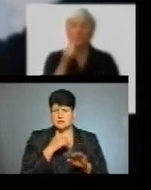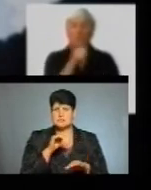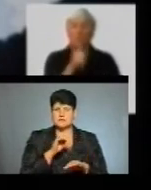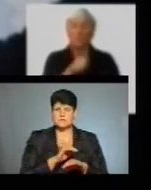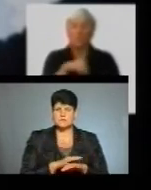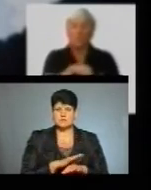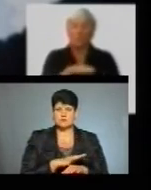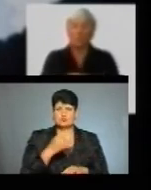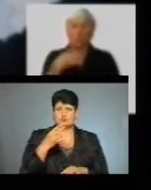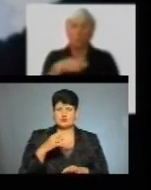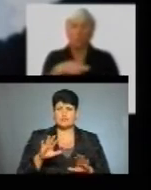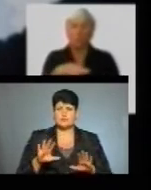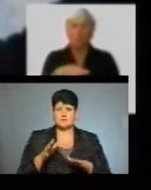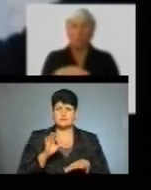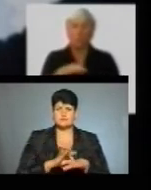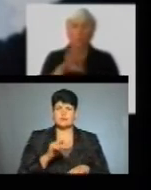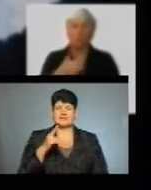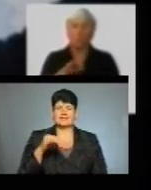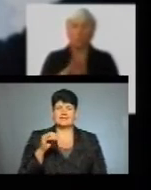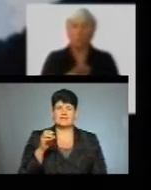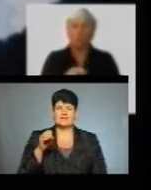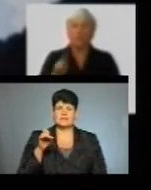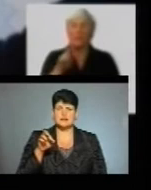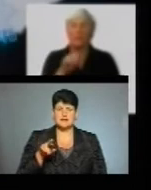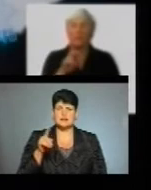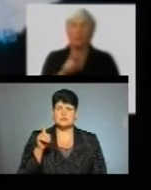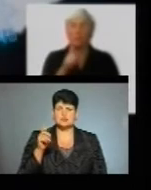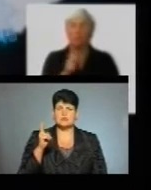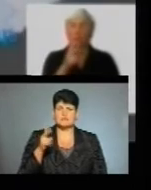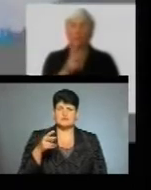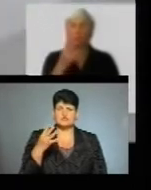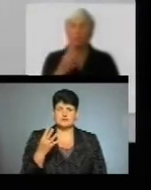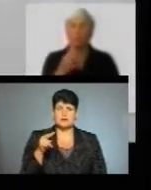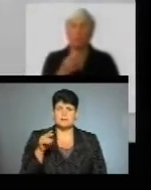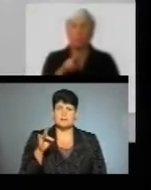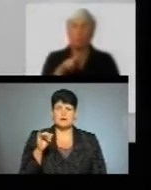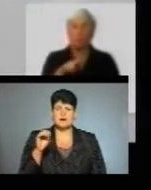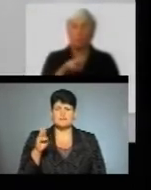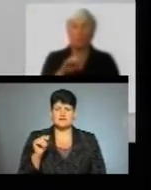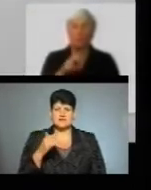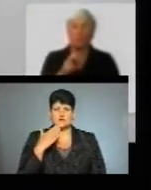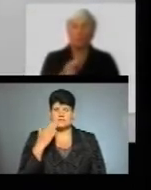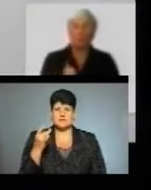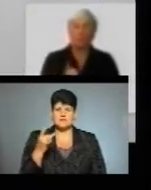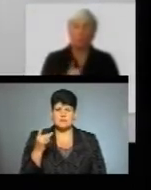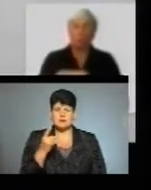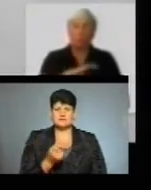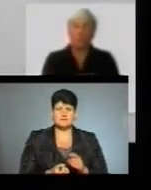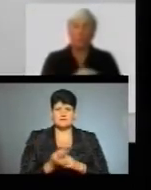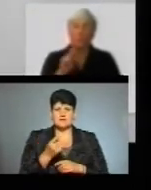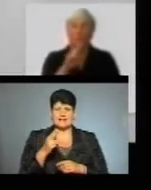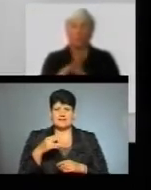зафіксували 40 випадків захворювання на дифтерію та 124 на правець. Остання епідемія дифтерії в Україні